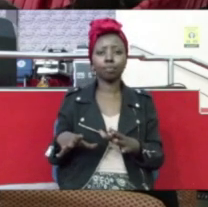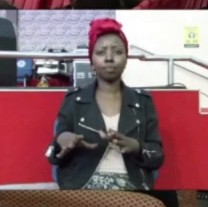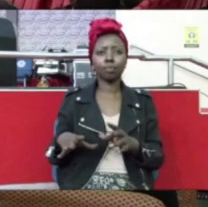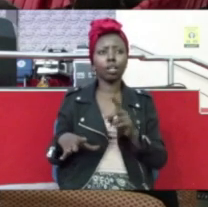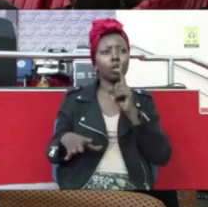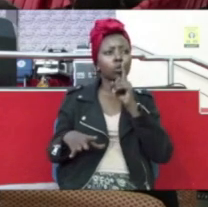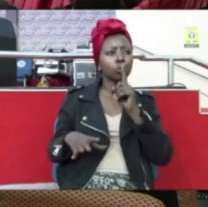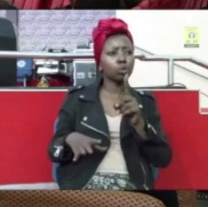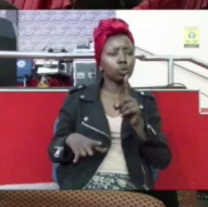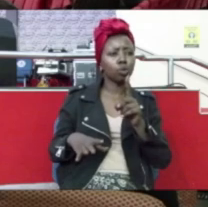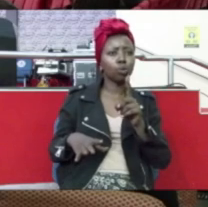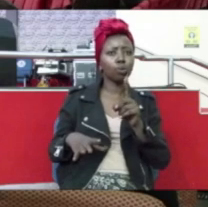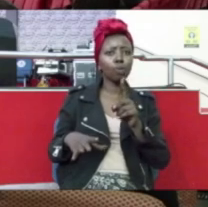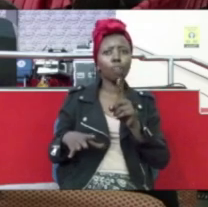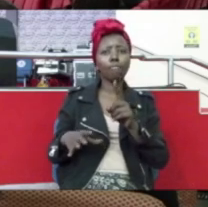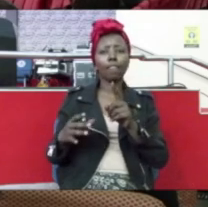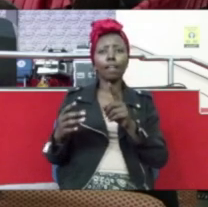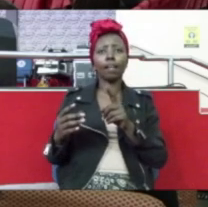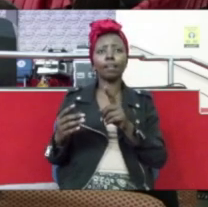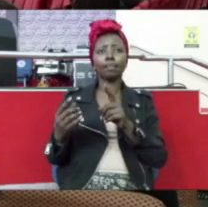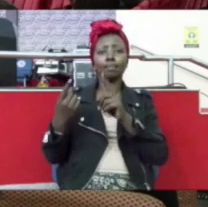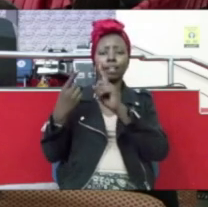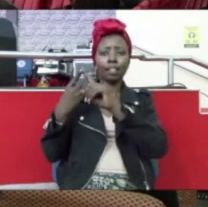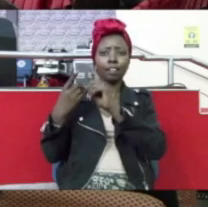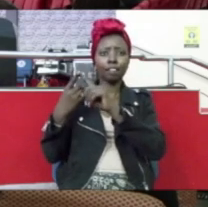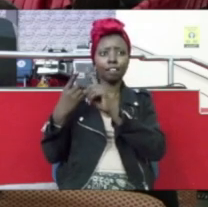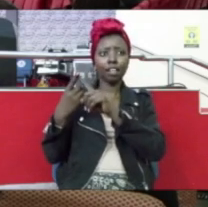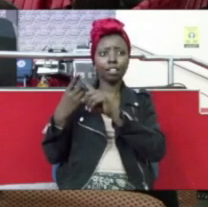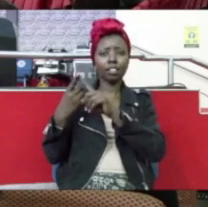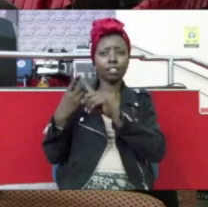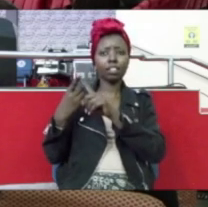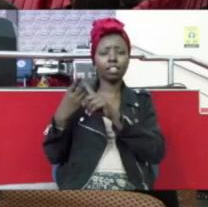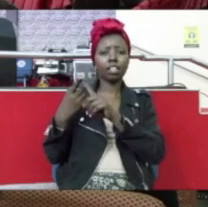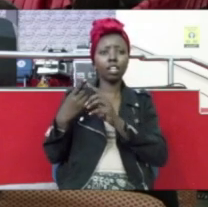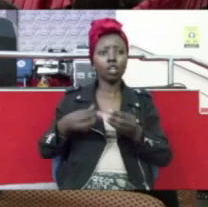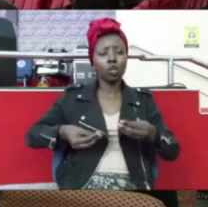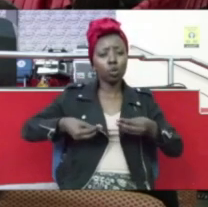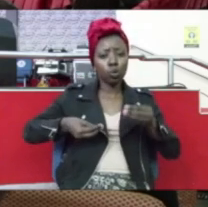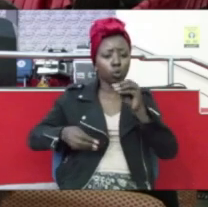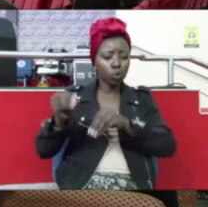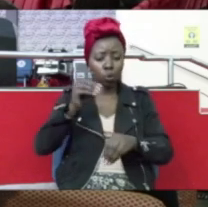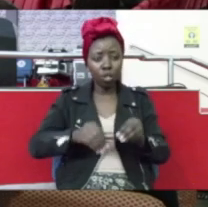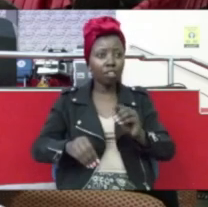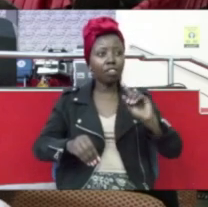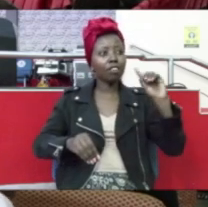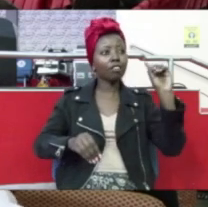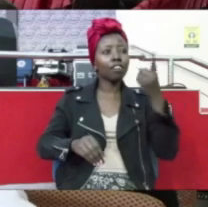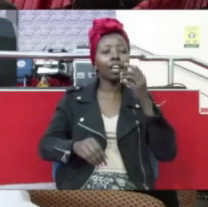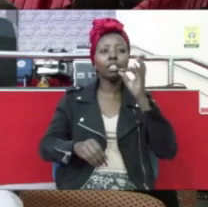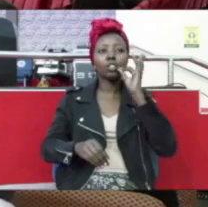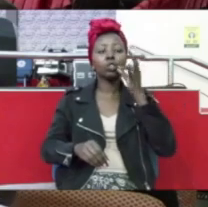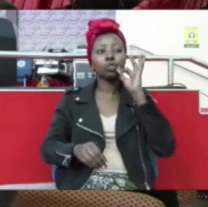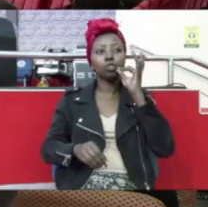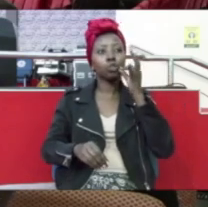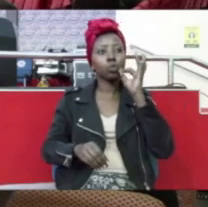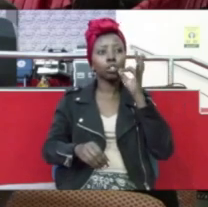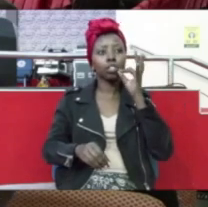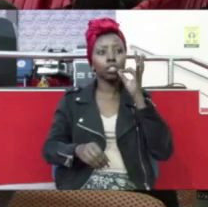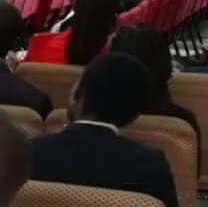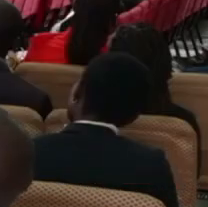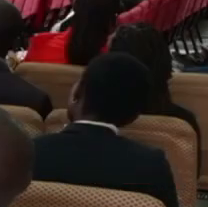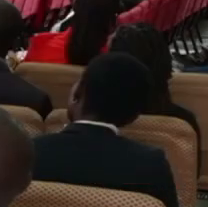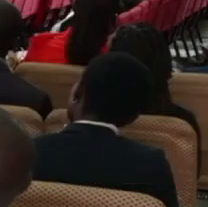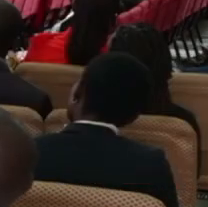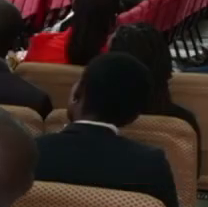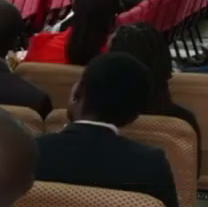the first type of giving, like I've said, is the giving of the first fruit. Na kwa hivyo toleo la kwanza ni ile ya